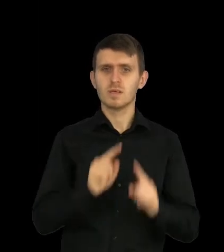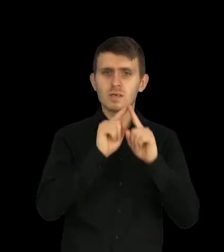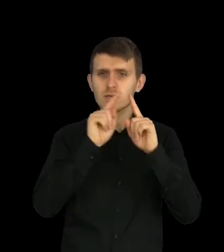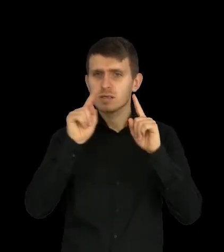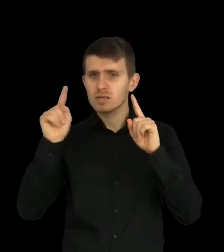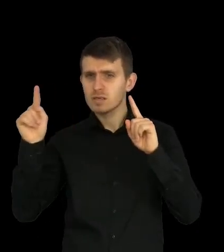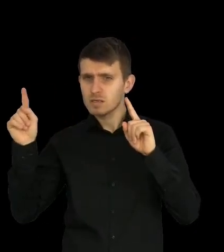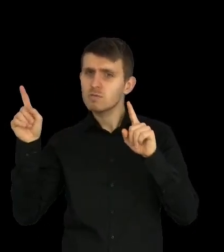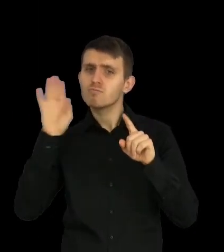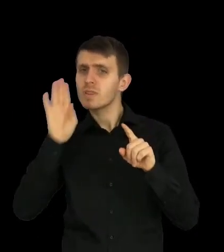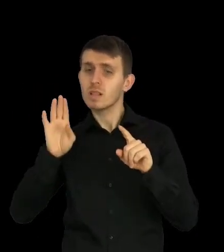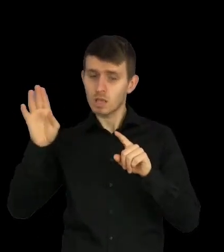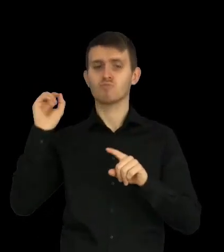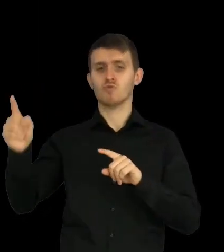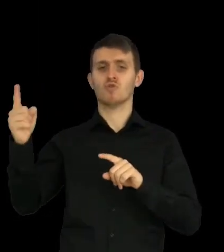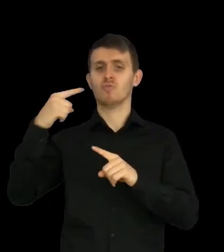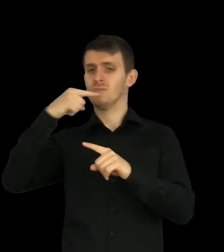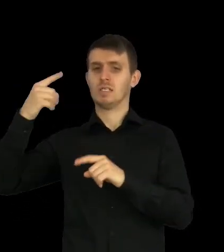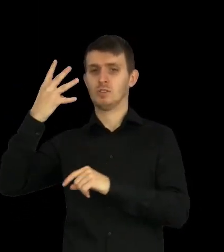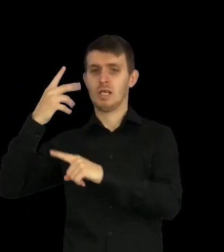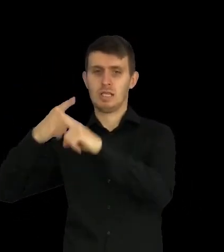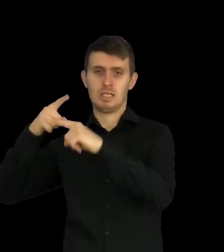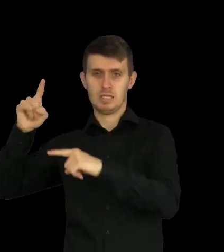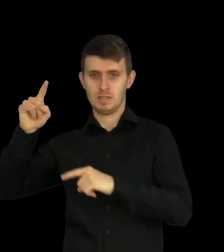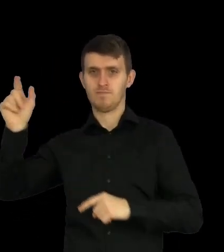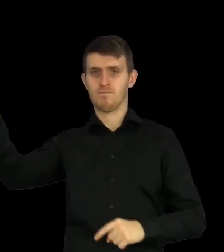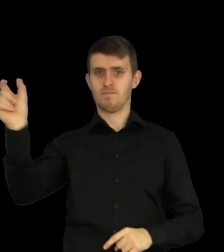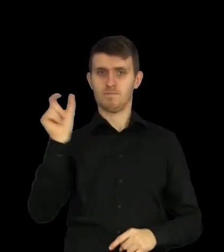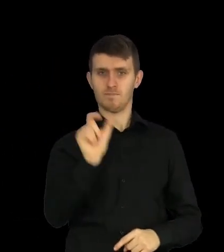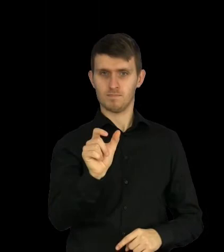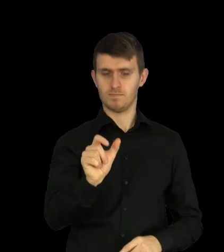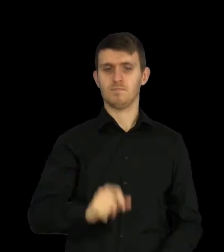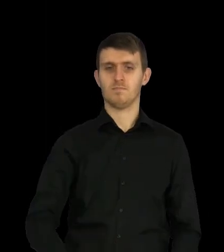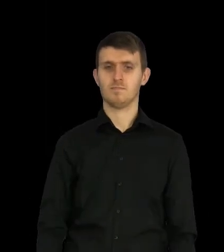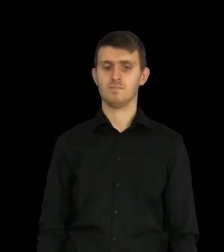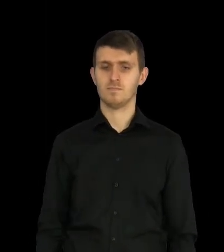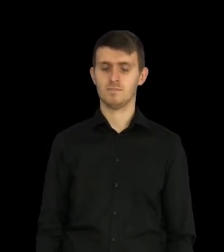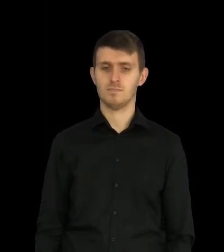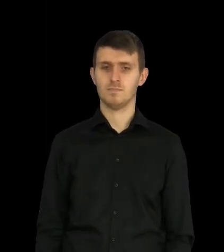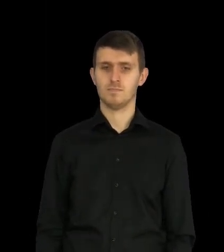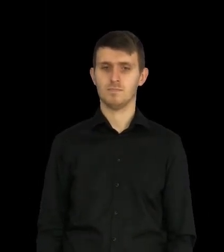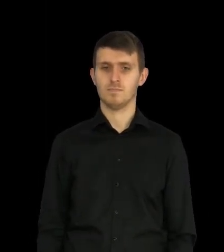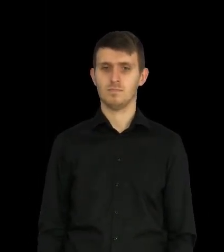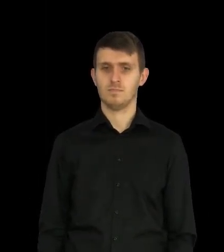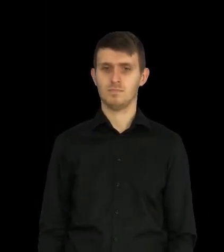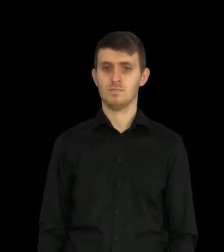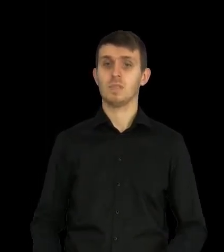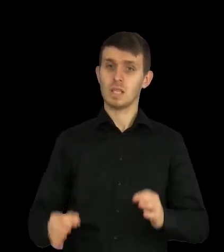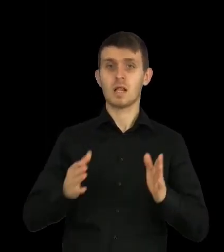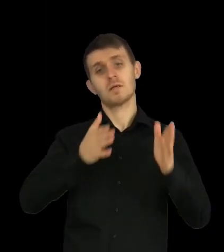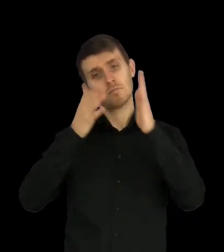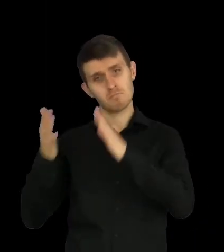i mamy jeszcze minus 4XY tutaj. Minus 4XY.